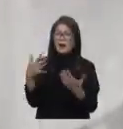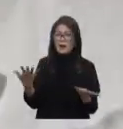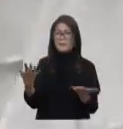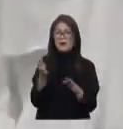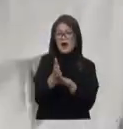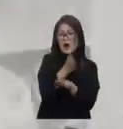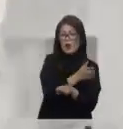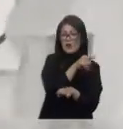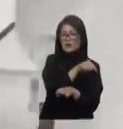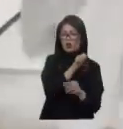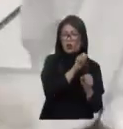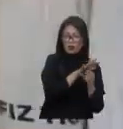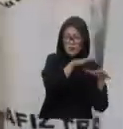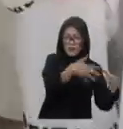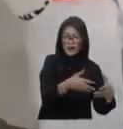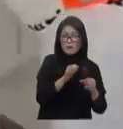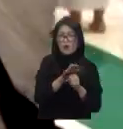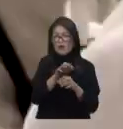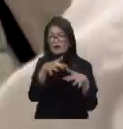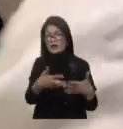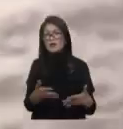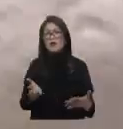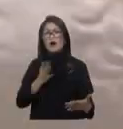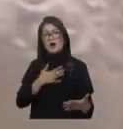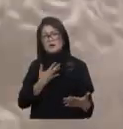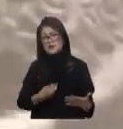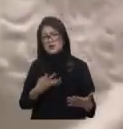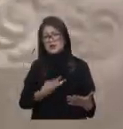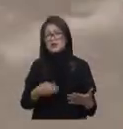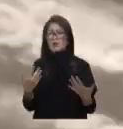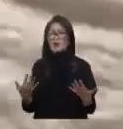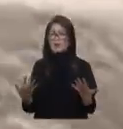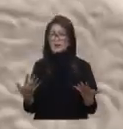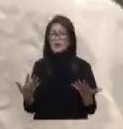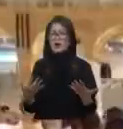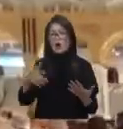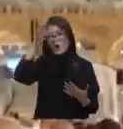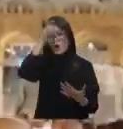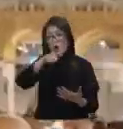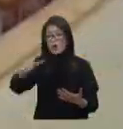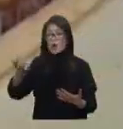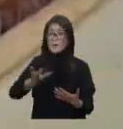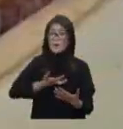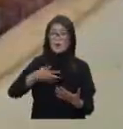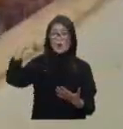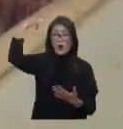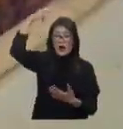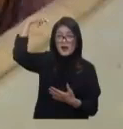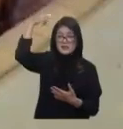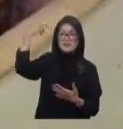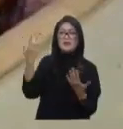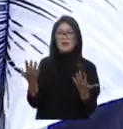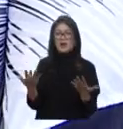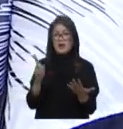juga ya, kasihan juga sama beliau-beliau yang akan naik haji gitu ya. Kalau menurut saya pribadi, ya jangan dinaikin dulu